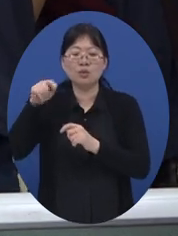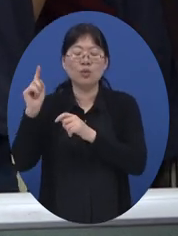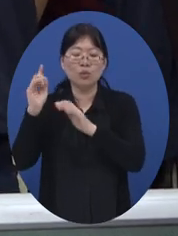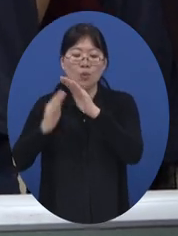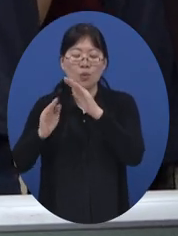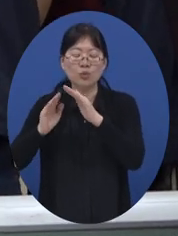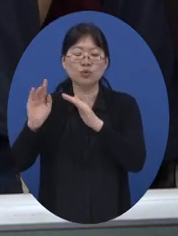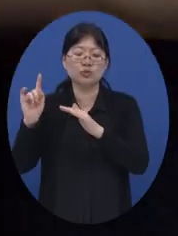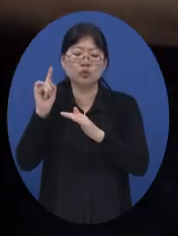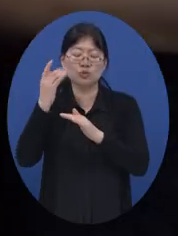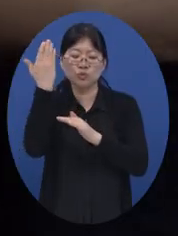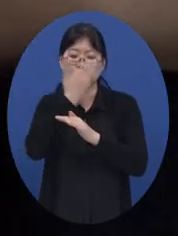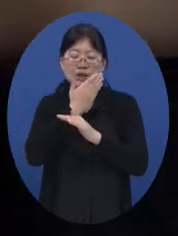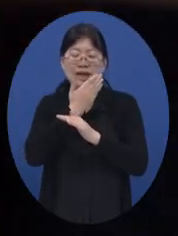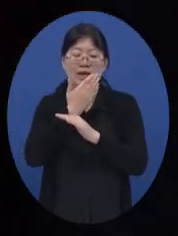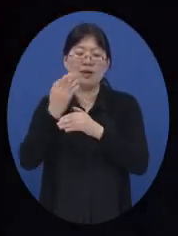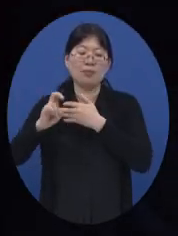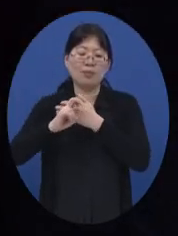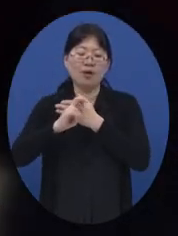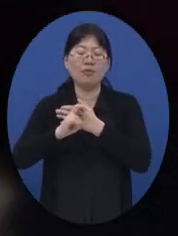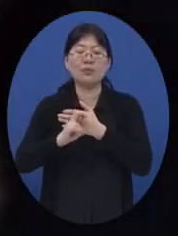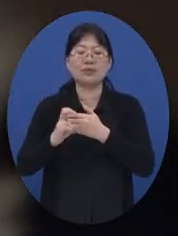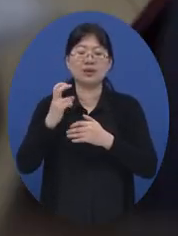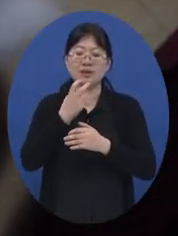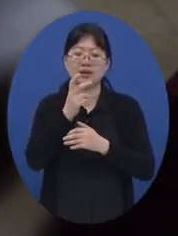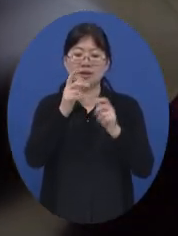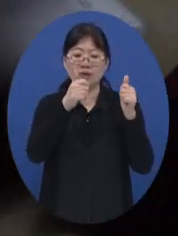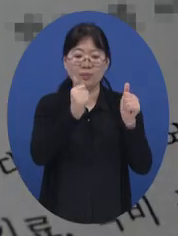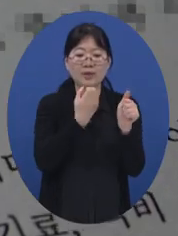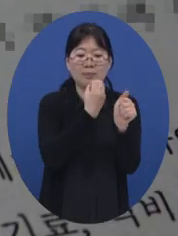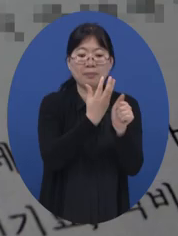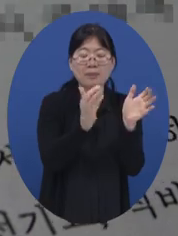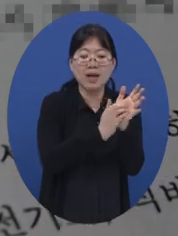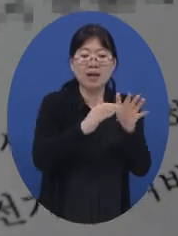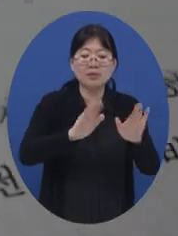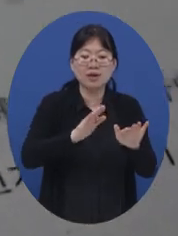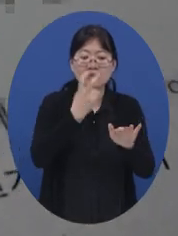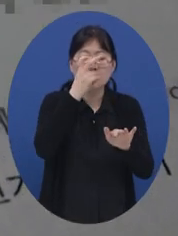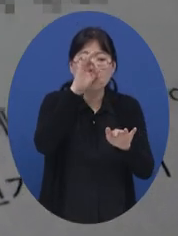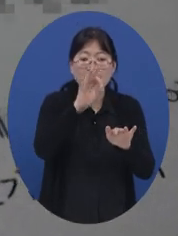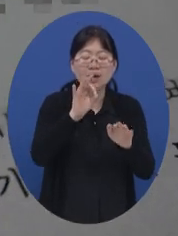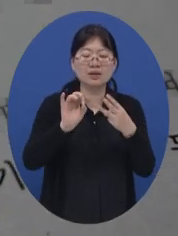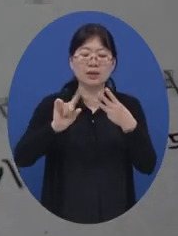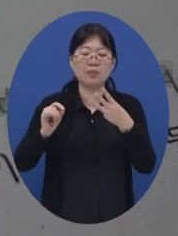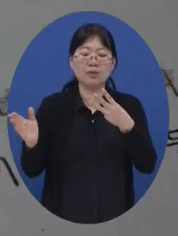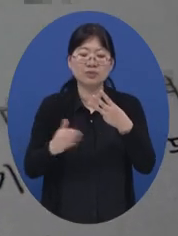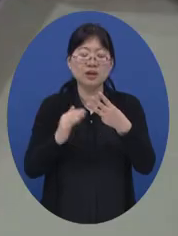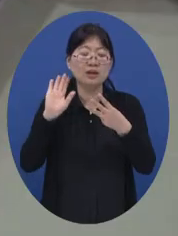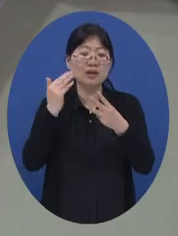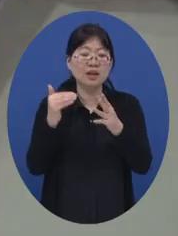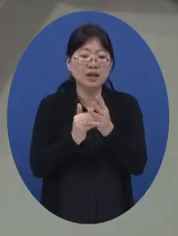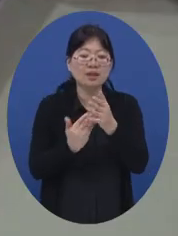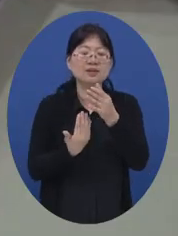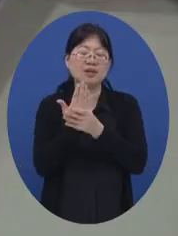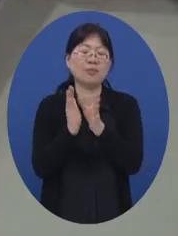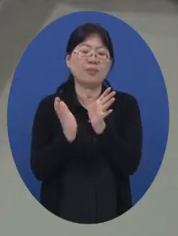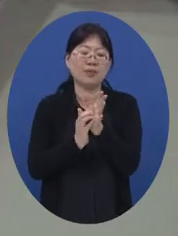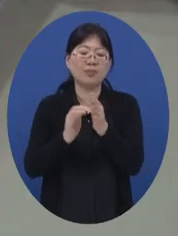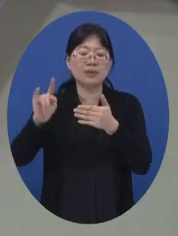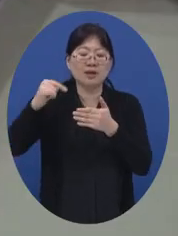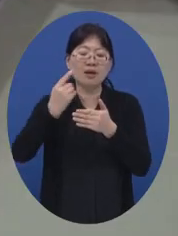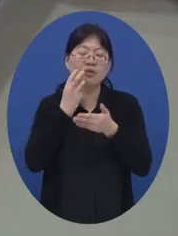공중위생관리법 위반 혐의로 검찰에 송치했습니다. 이번 기획수사는 올해 3월부터 최근까지